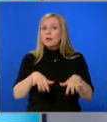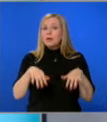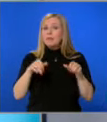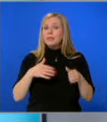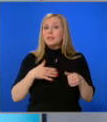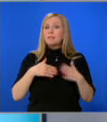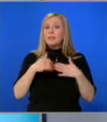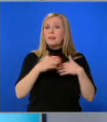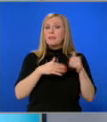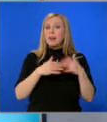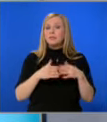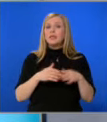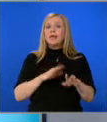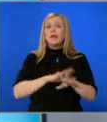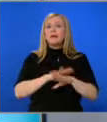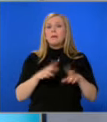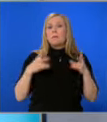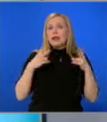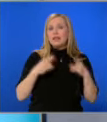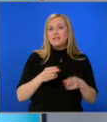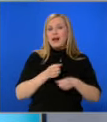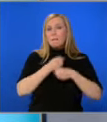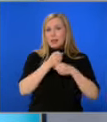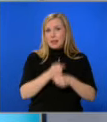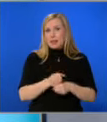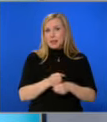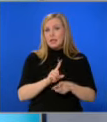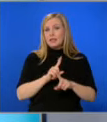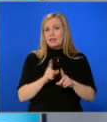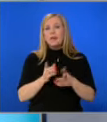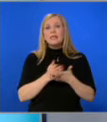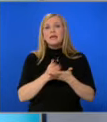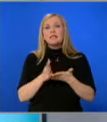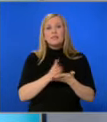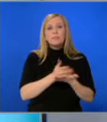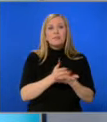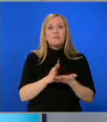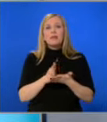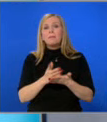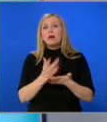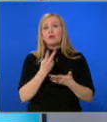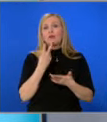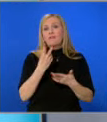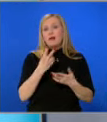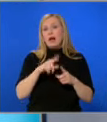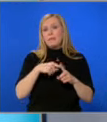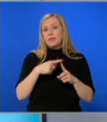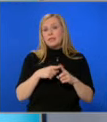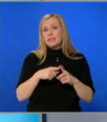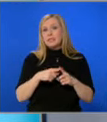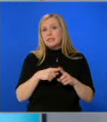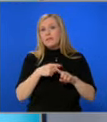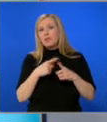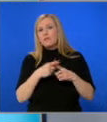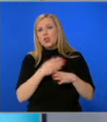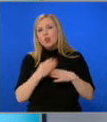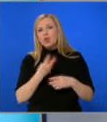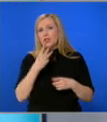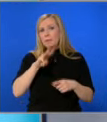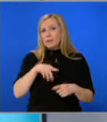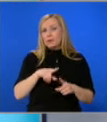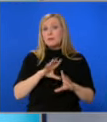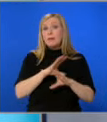да има на практика непрекъсваем мандат. Да няма този луфт, това време от 2 месеца и половина до 3 месеца, когато сме